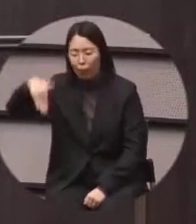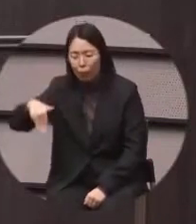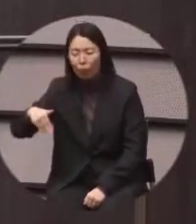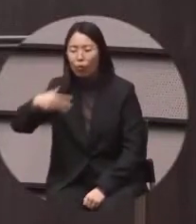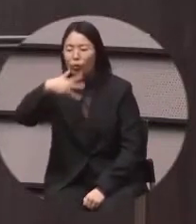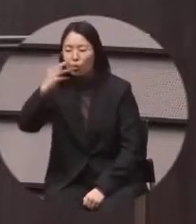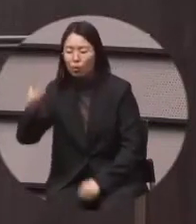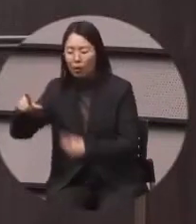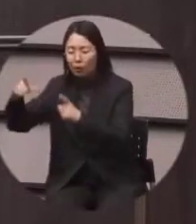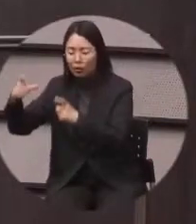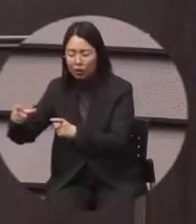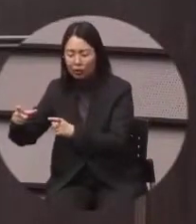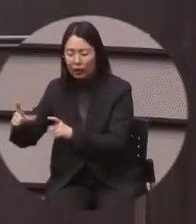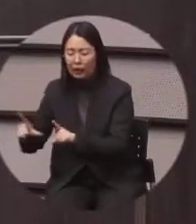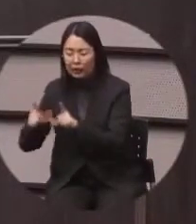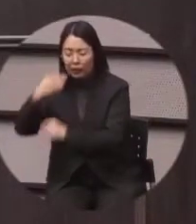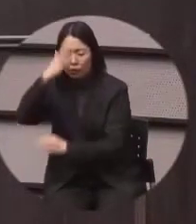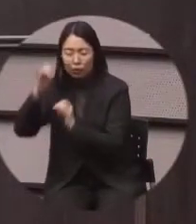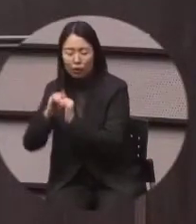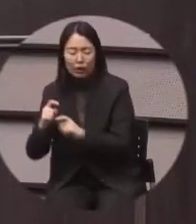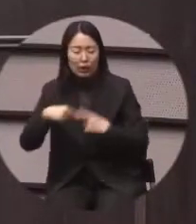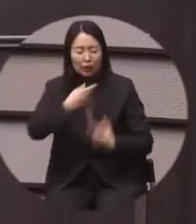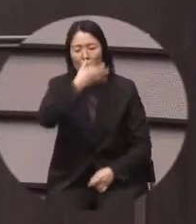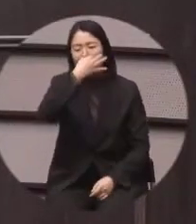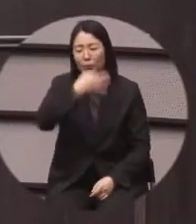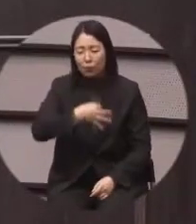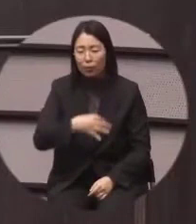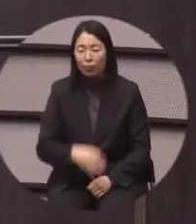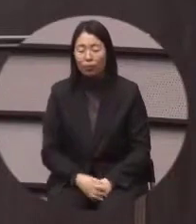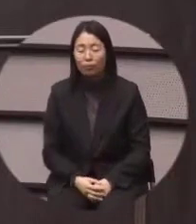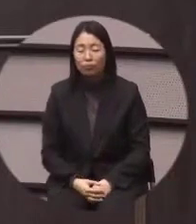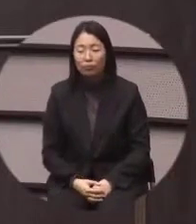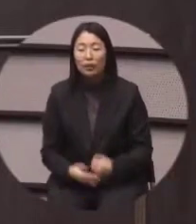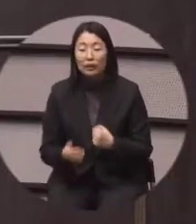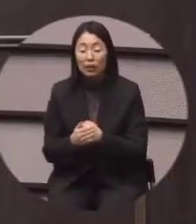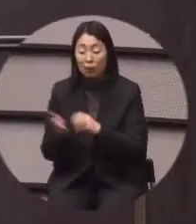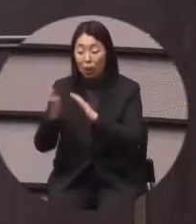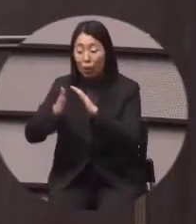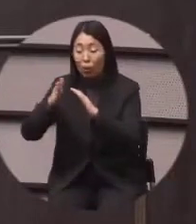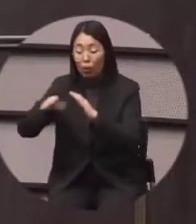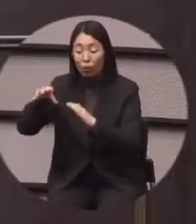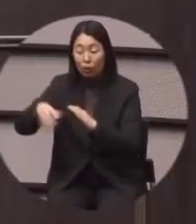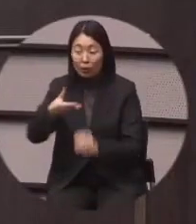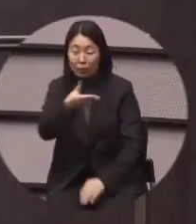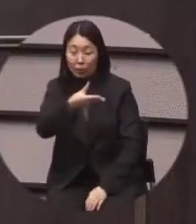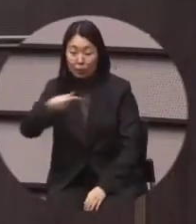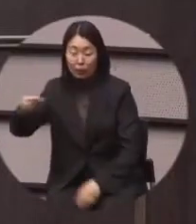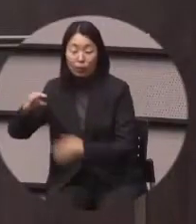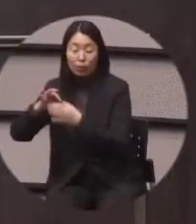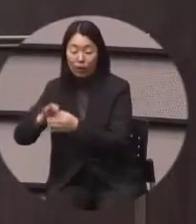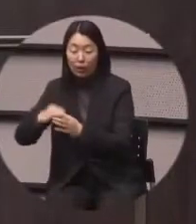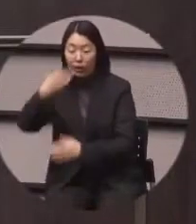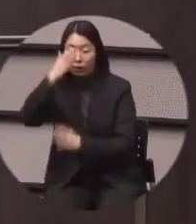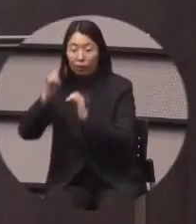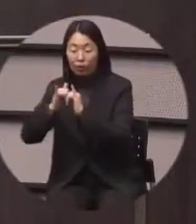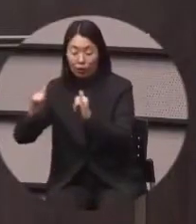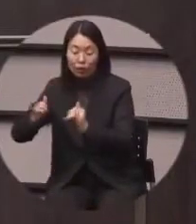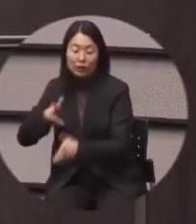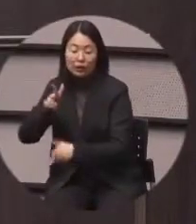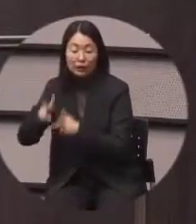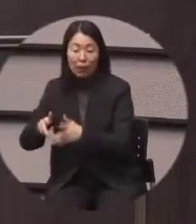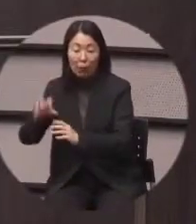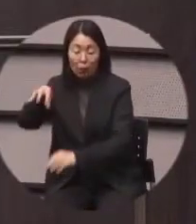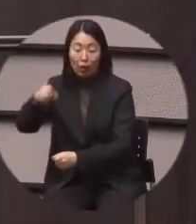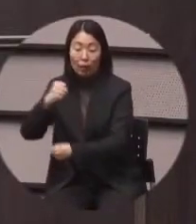있습니다. 이러한 지역의 임대나 공공시설 공간을 활용하여 청년 사업 공간을 확보해 그